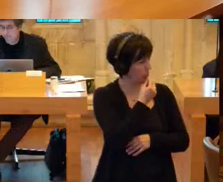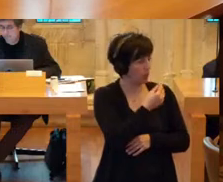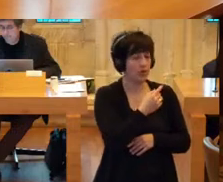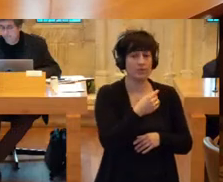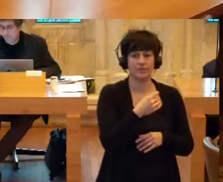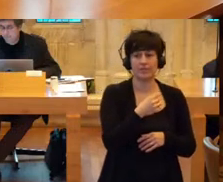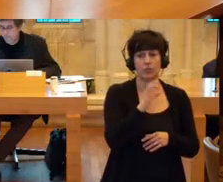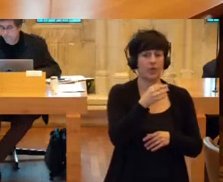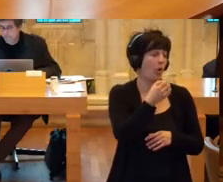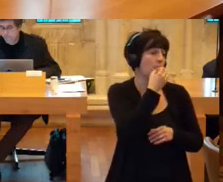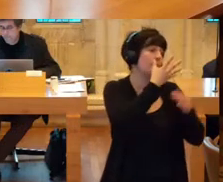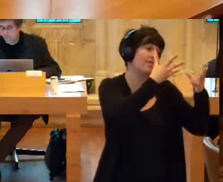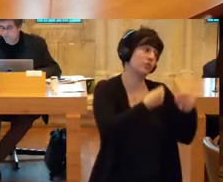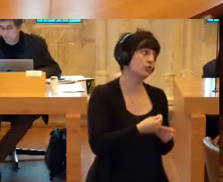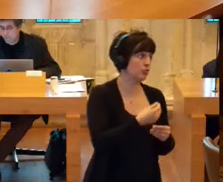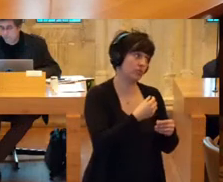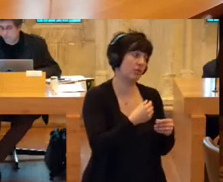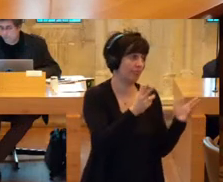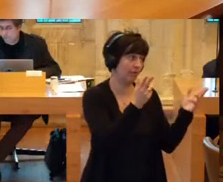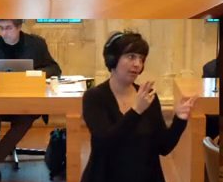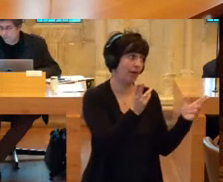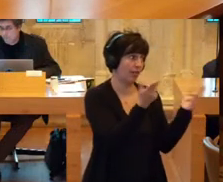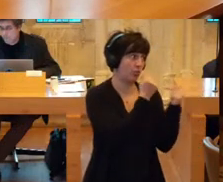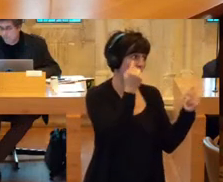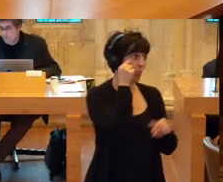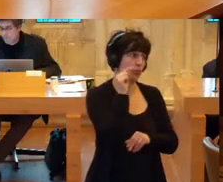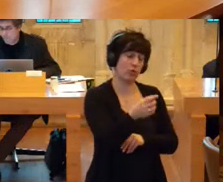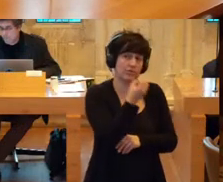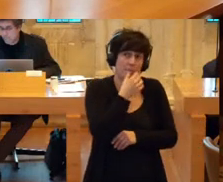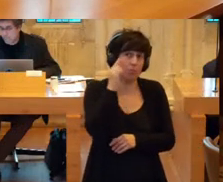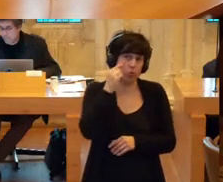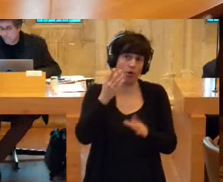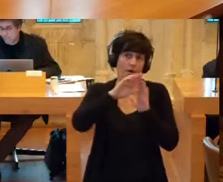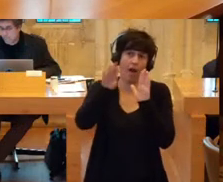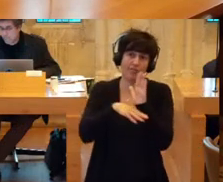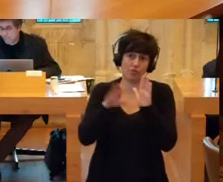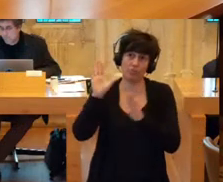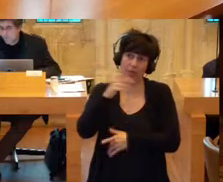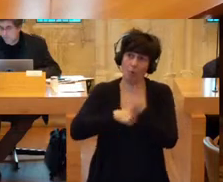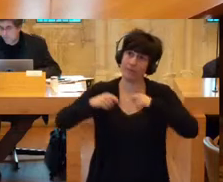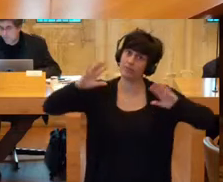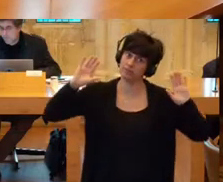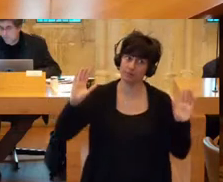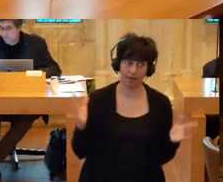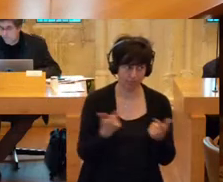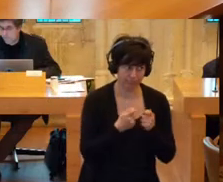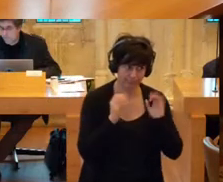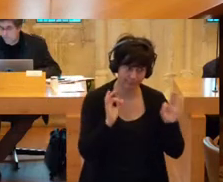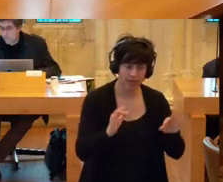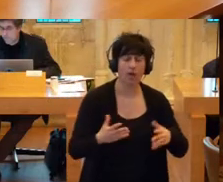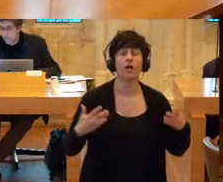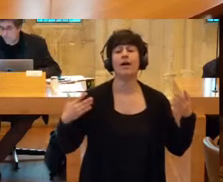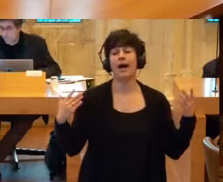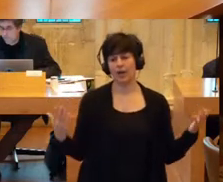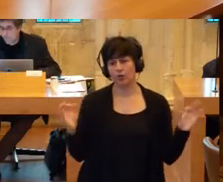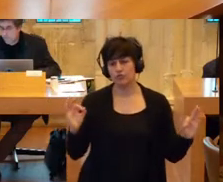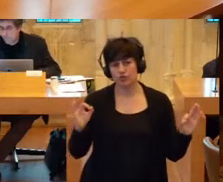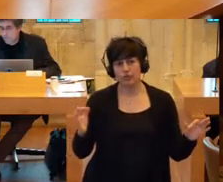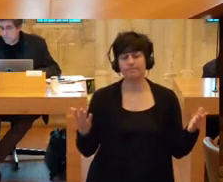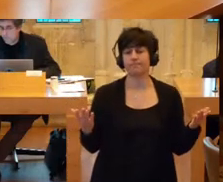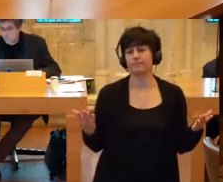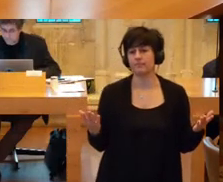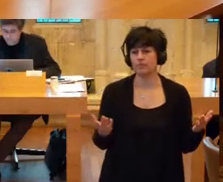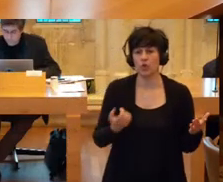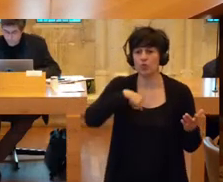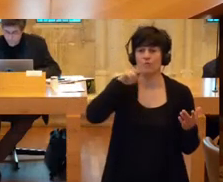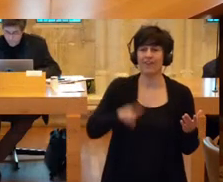bienvenue. Effectivement, c'était une bonne présentation pour l'adjointe au commerce. Donc, effectivement... Nous sommes en quelque sorte